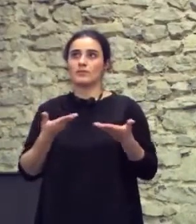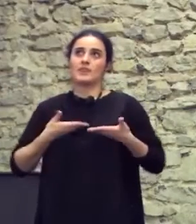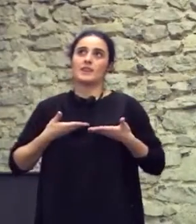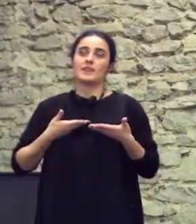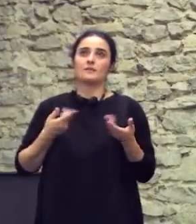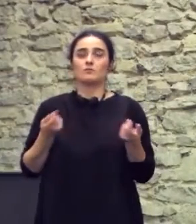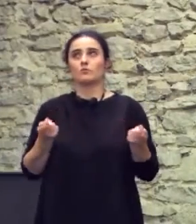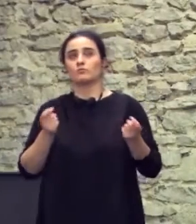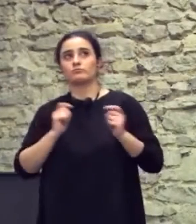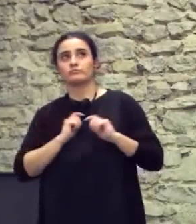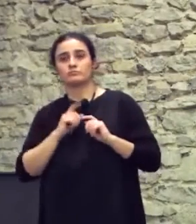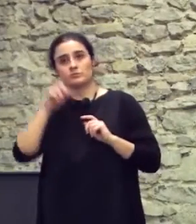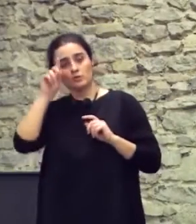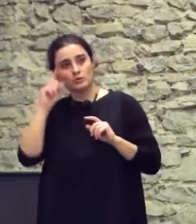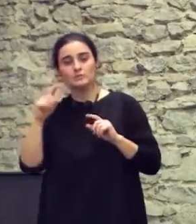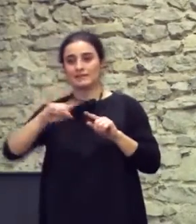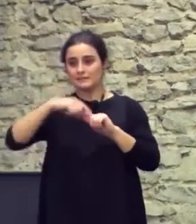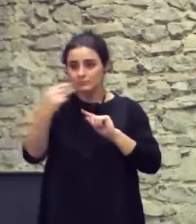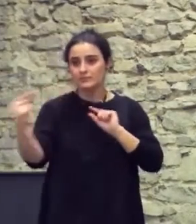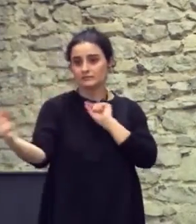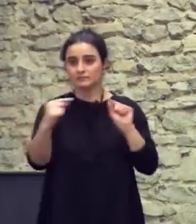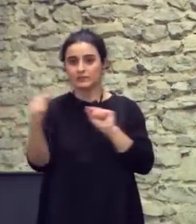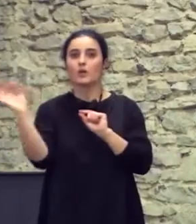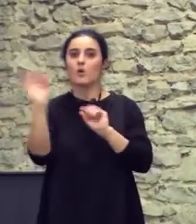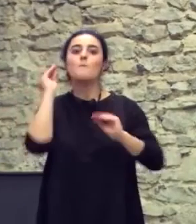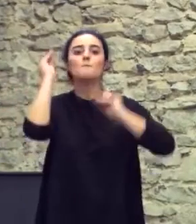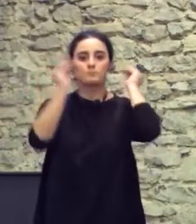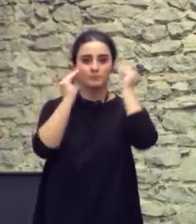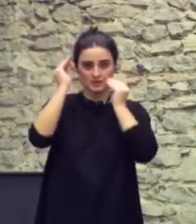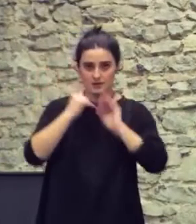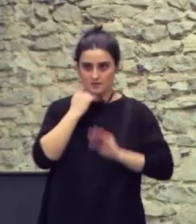igual ez dakit gero ez tabaidatzeko edo pentsatzeko.